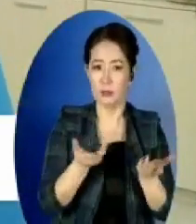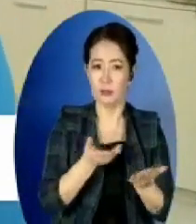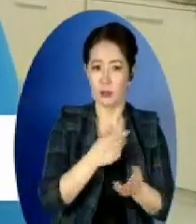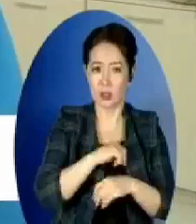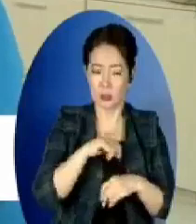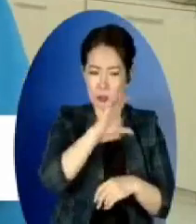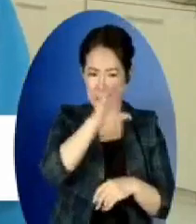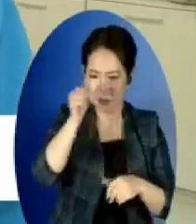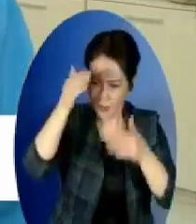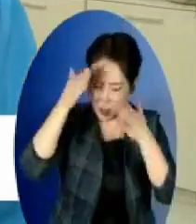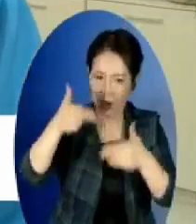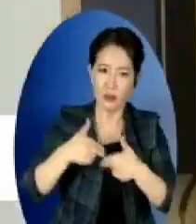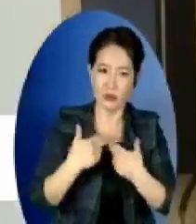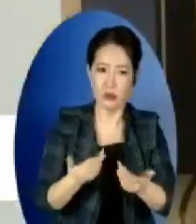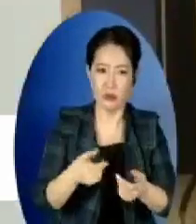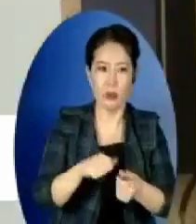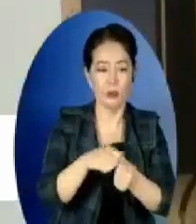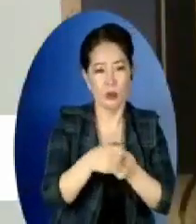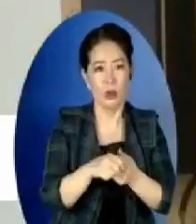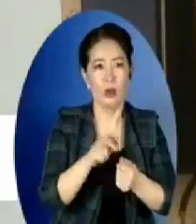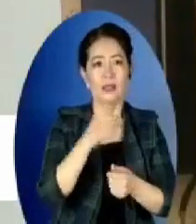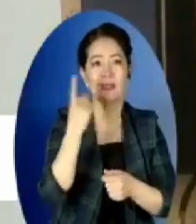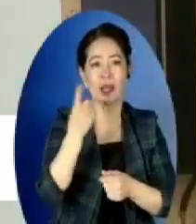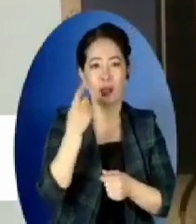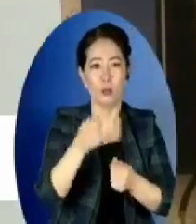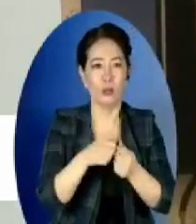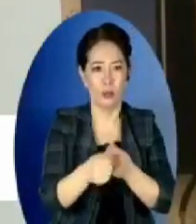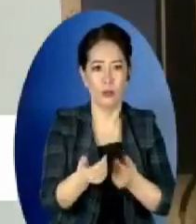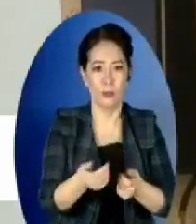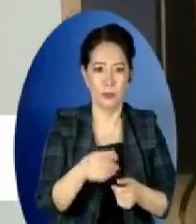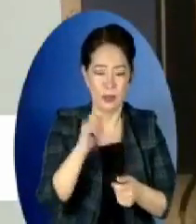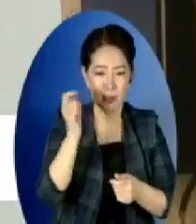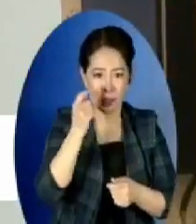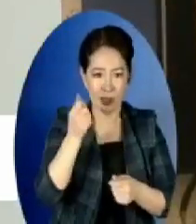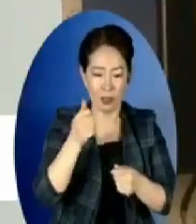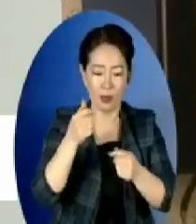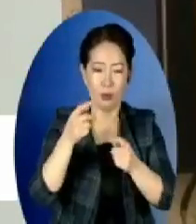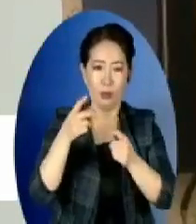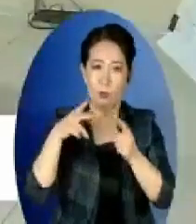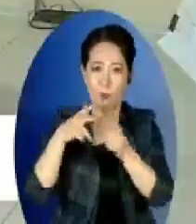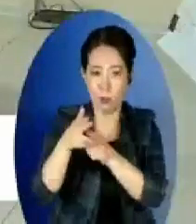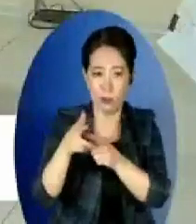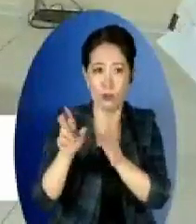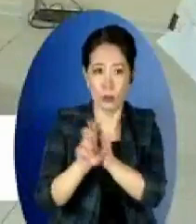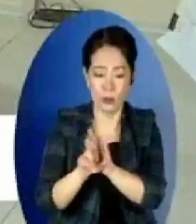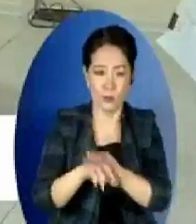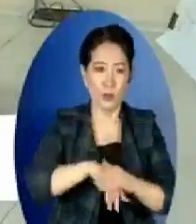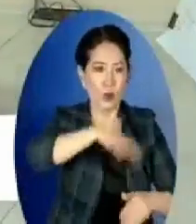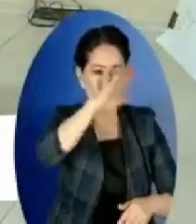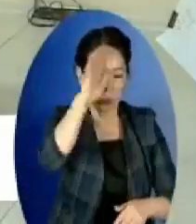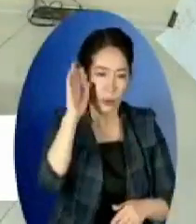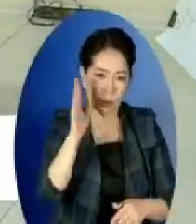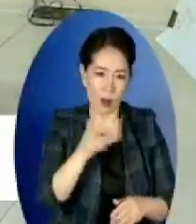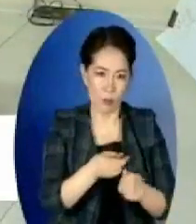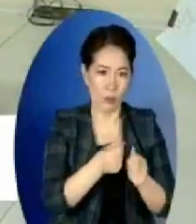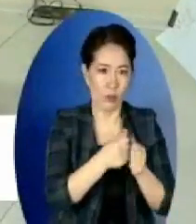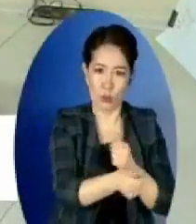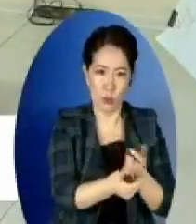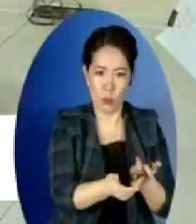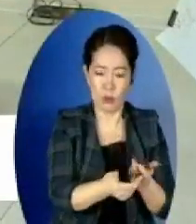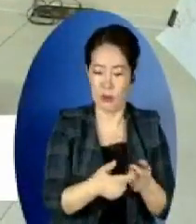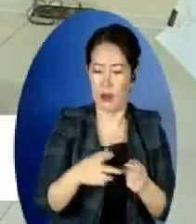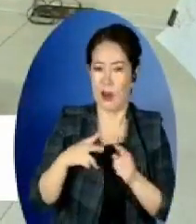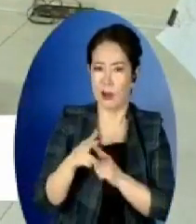байгууллага маань онцгой анхаарч өгнө гэж хүсэв. Цахилгааны төлбөр төлөөгүй бол хязгаарлалт хийж таслах боломжтой, харин дулаан ашигласны төлбөр төлөөгүй